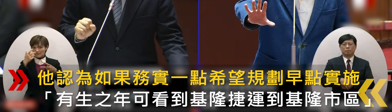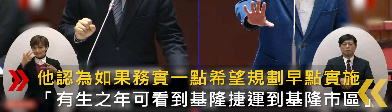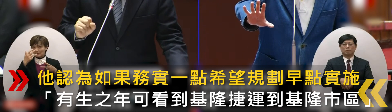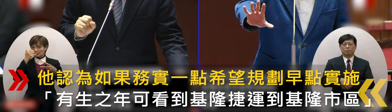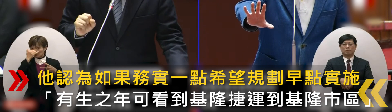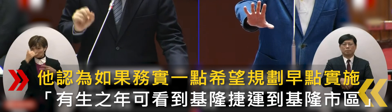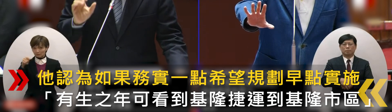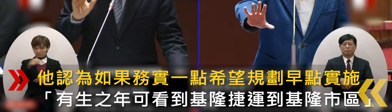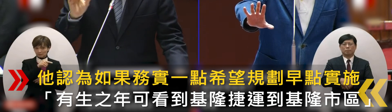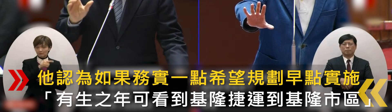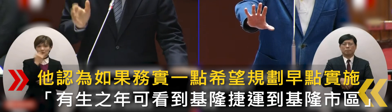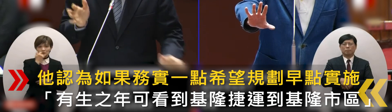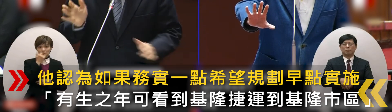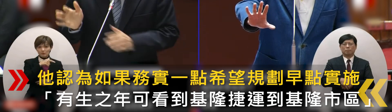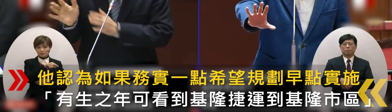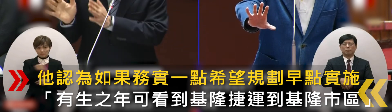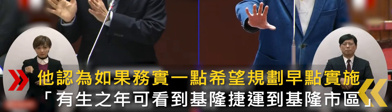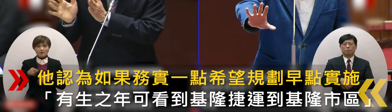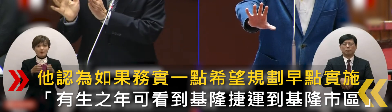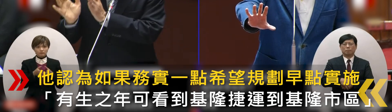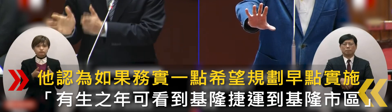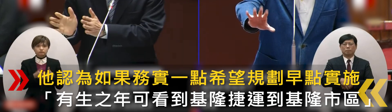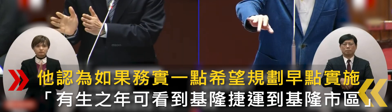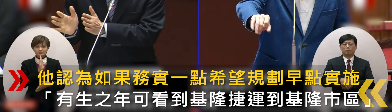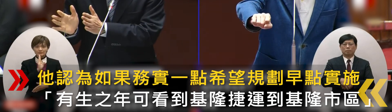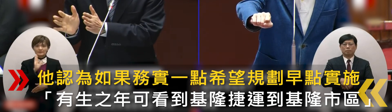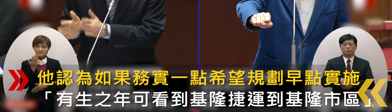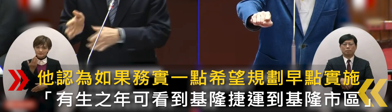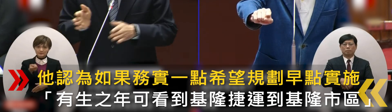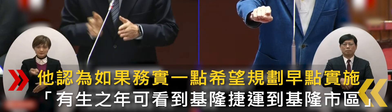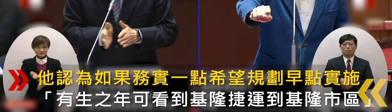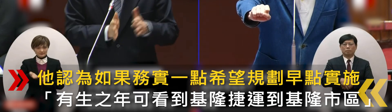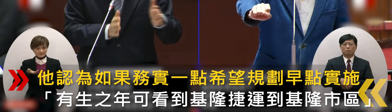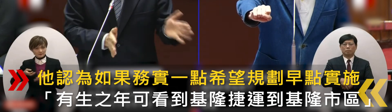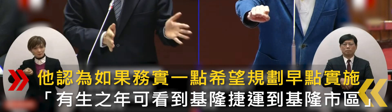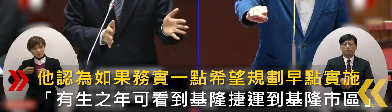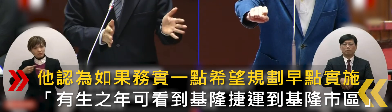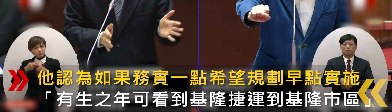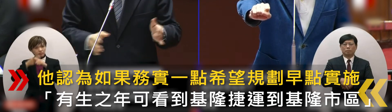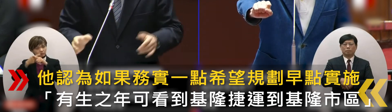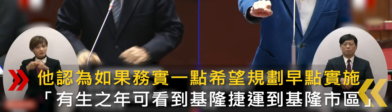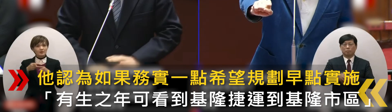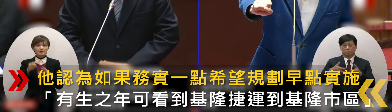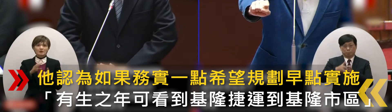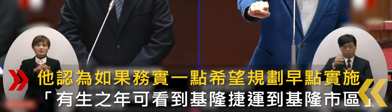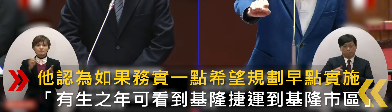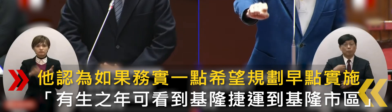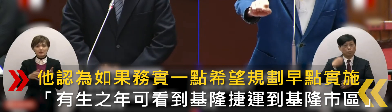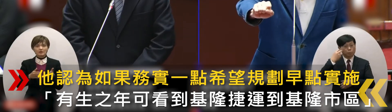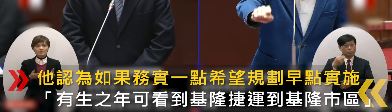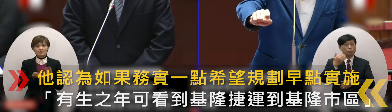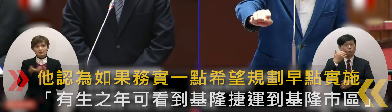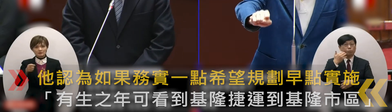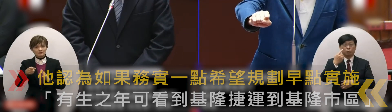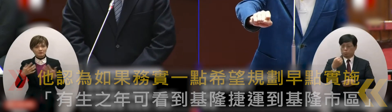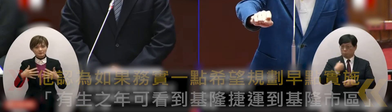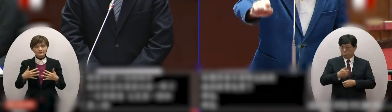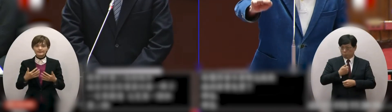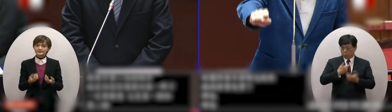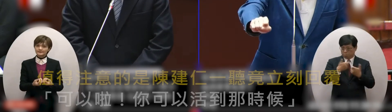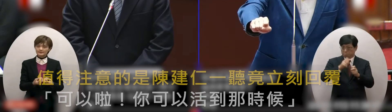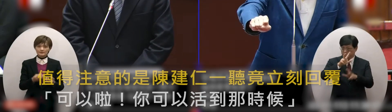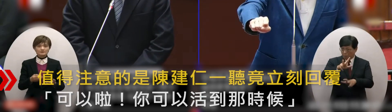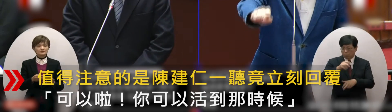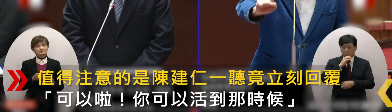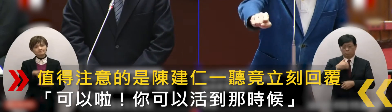也不是不做，当时讨论就是拆迁的课题没办法克服，说留给下一届。 部长，我觉得如果比较务实一点，你